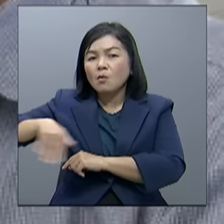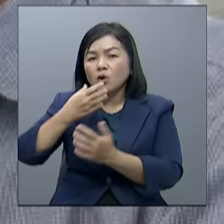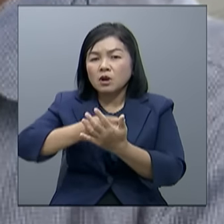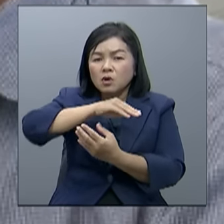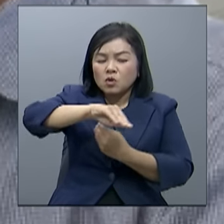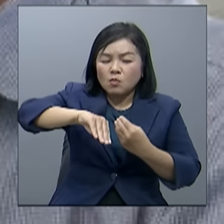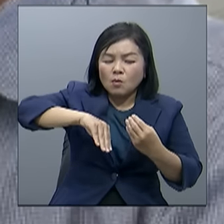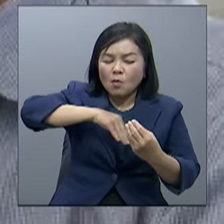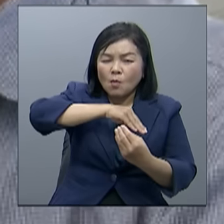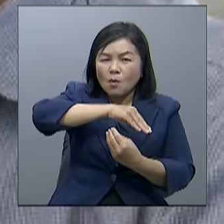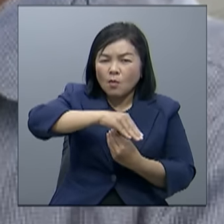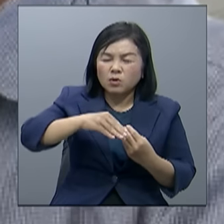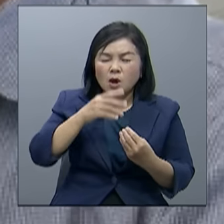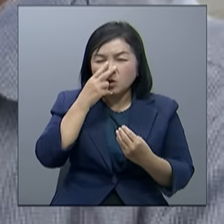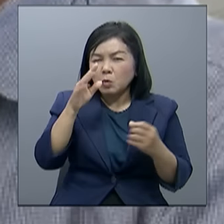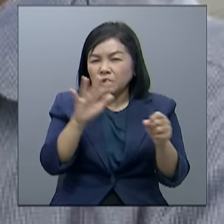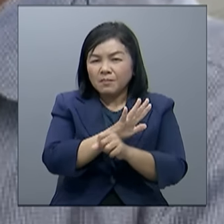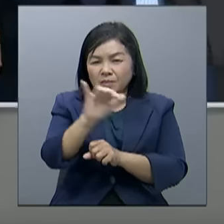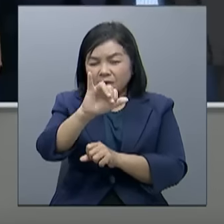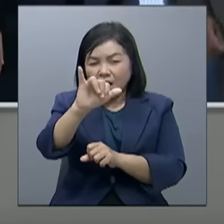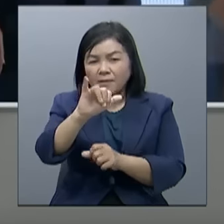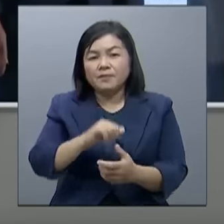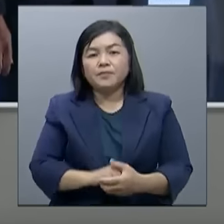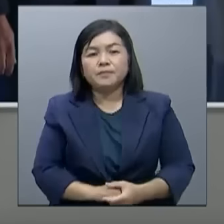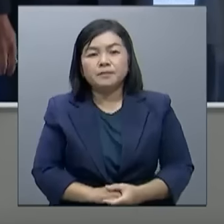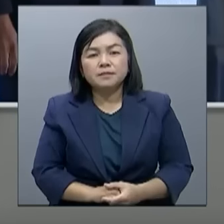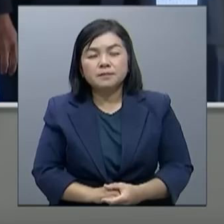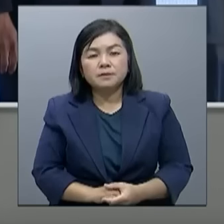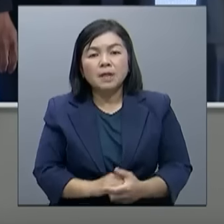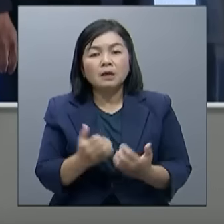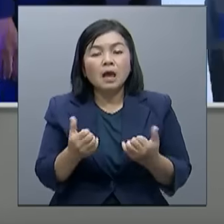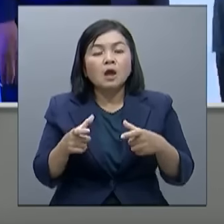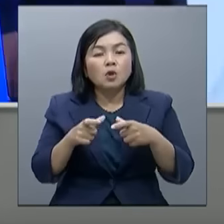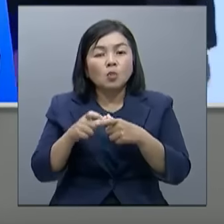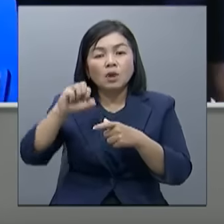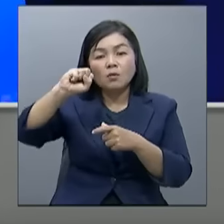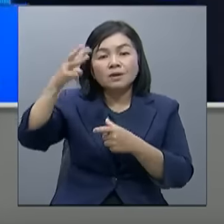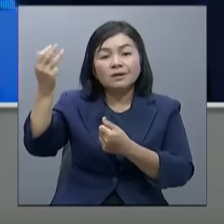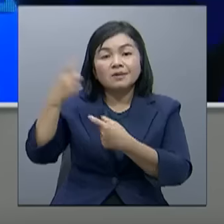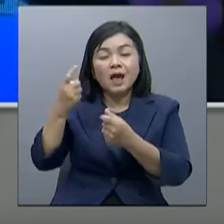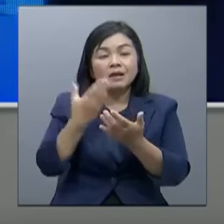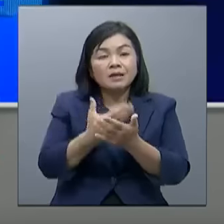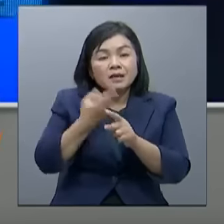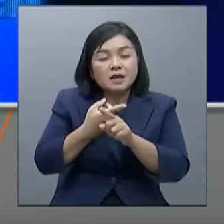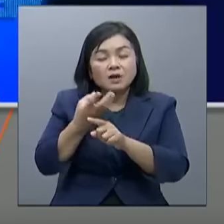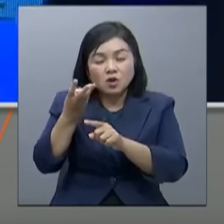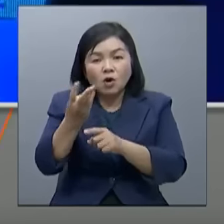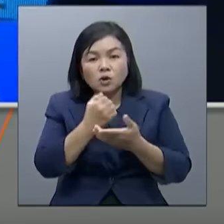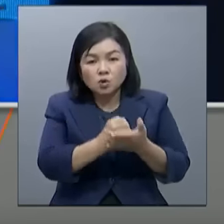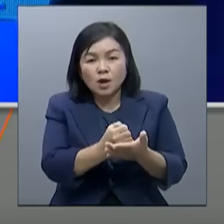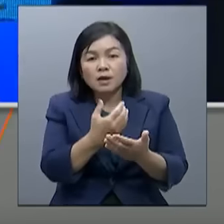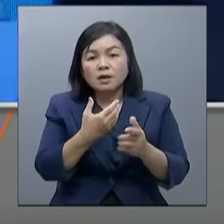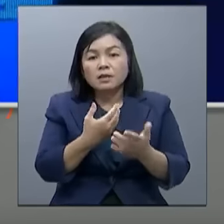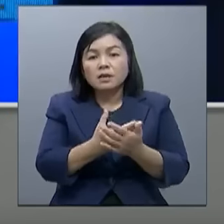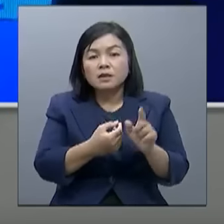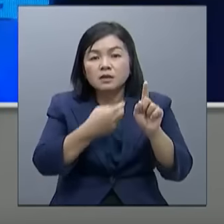เป็นแค่หย่อมความกดอากาศต่ำไม่ถึงพายุหมุนนะ แม้ว่าคนเปราะบางคือคนที่ควรจะได้รับการช่วยเหลือและเงินสดก็